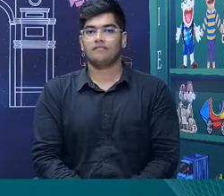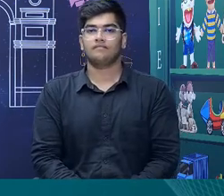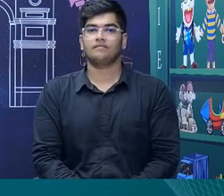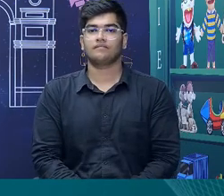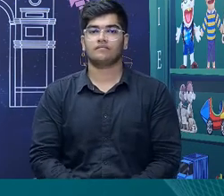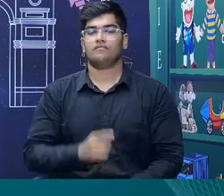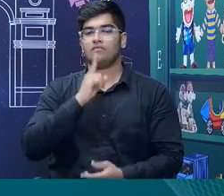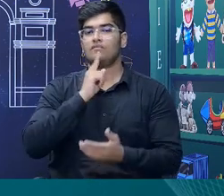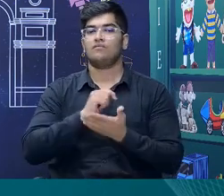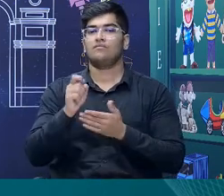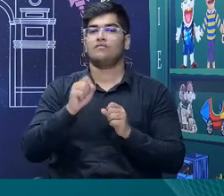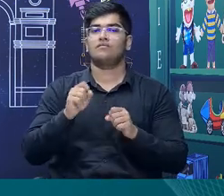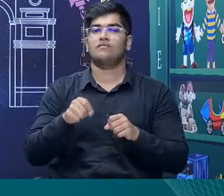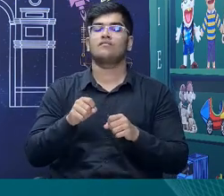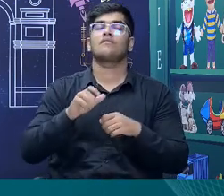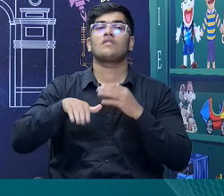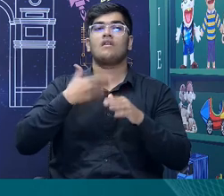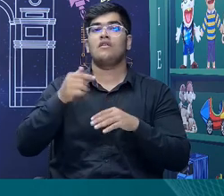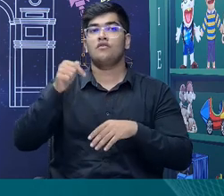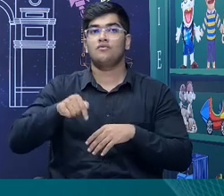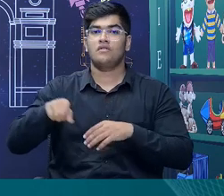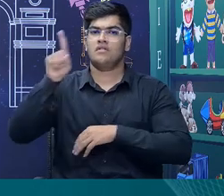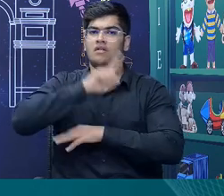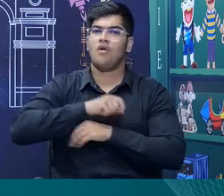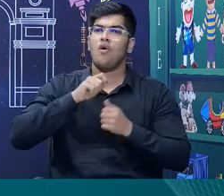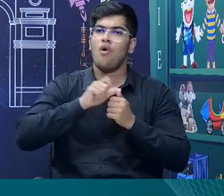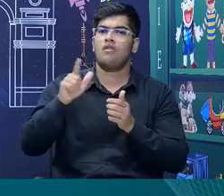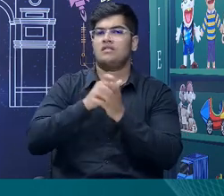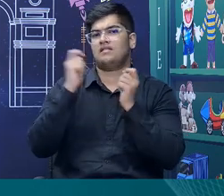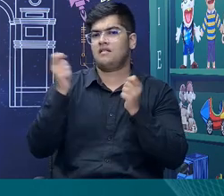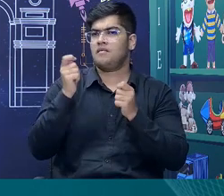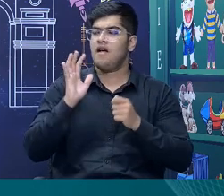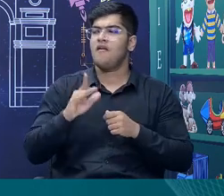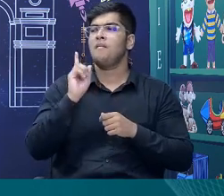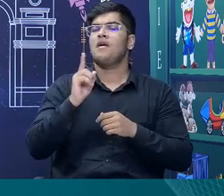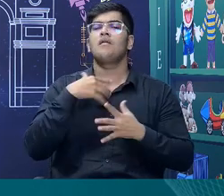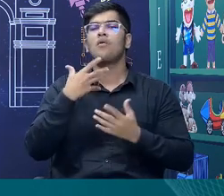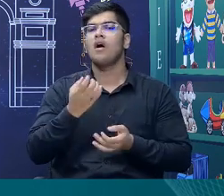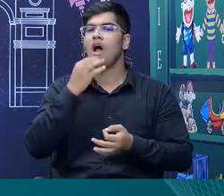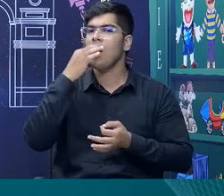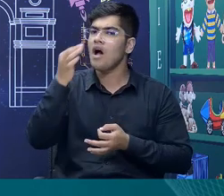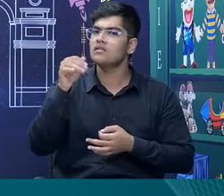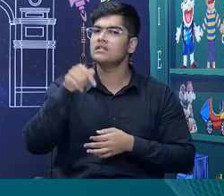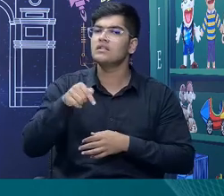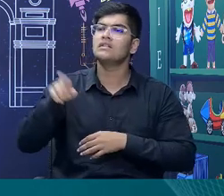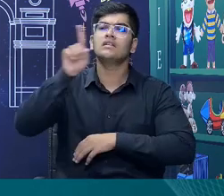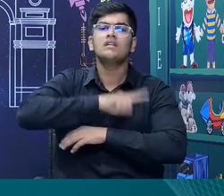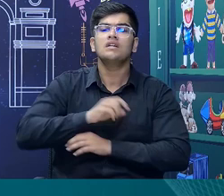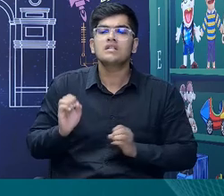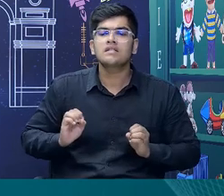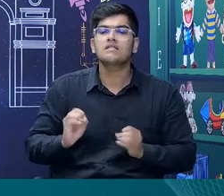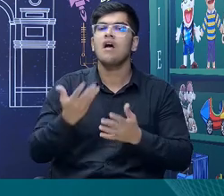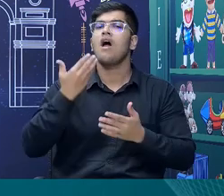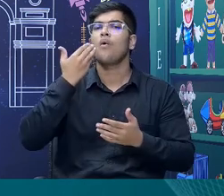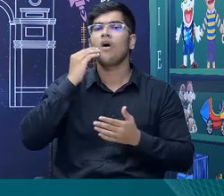और आज सभी लोग गणेश चतुर्थी माना रहे हैं पर हम जानना चाहेंगे की मैं इस दिन की शुरुआत कैसे हुई